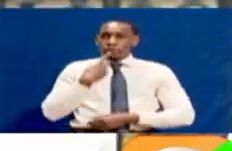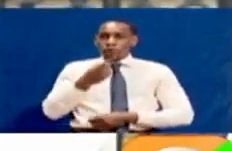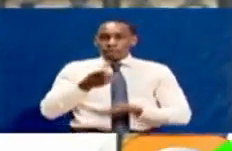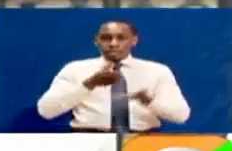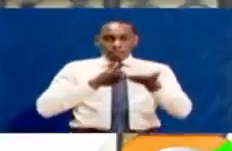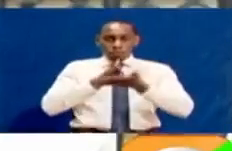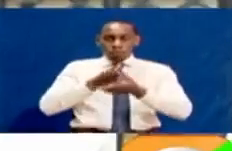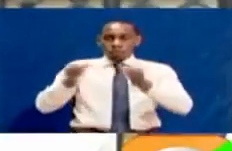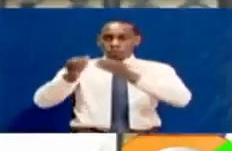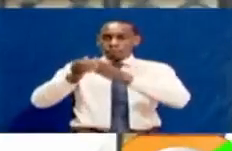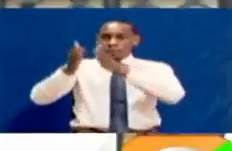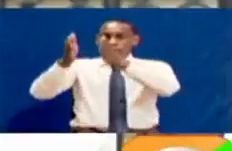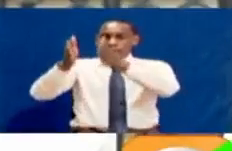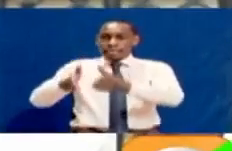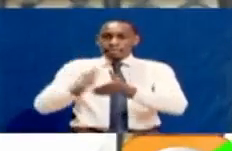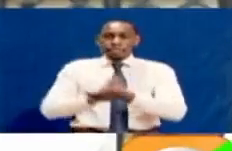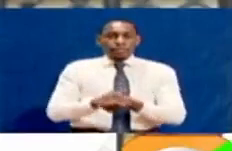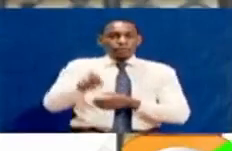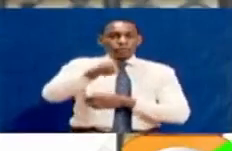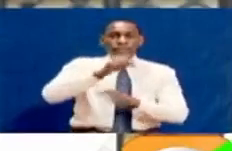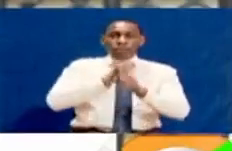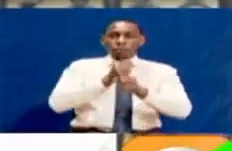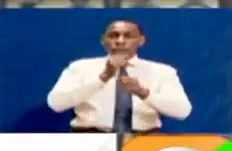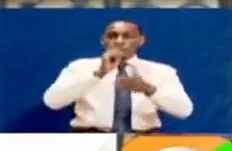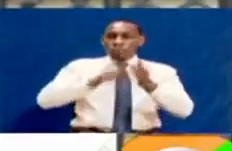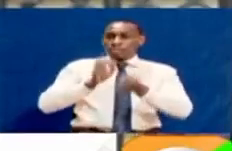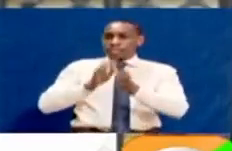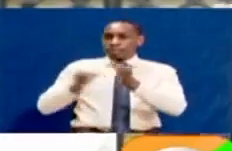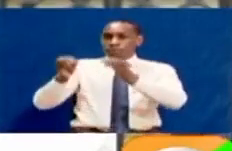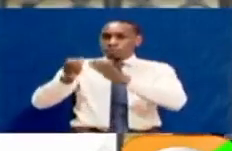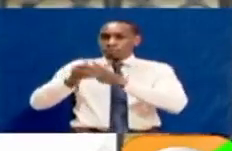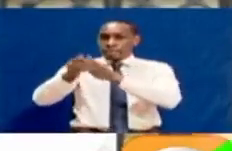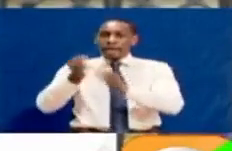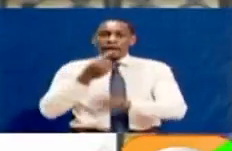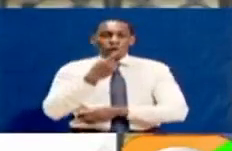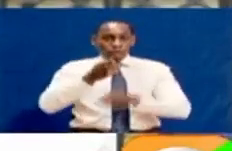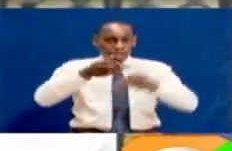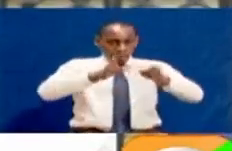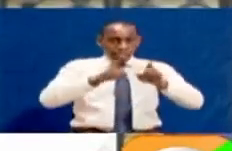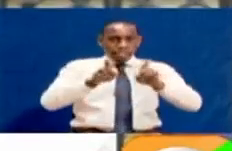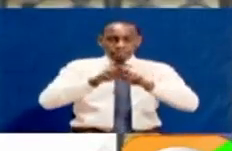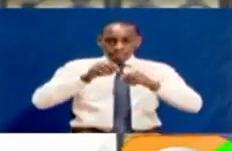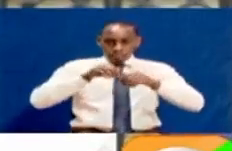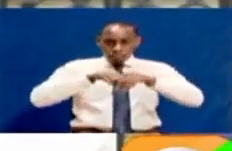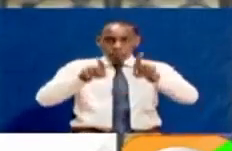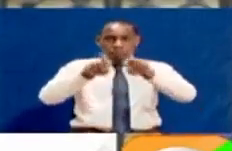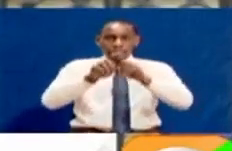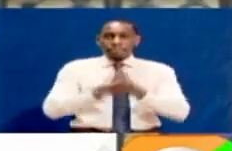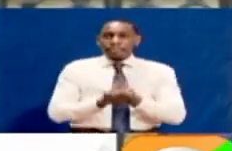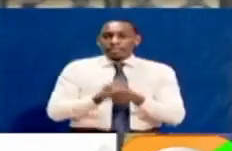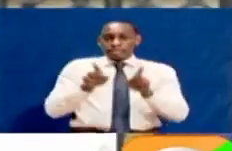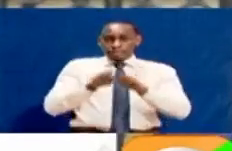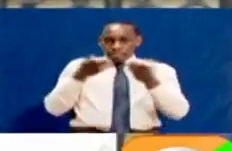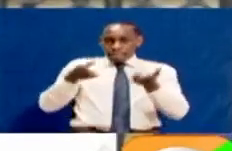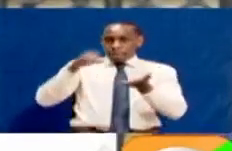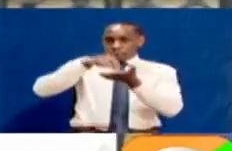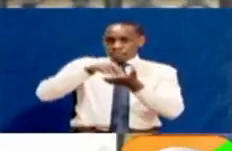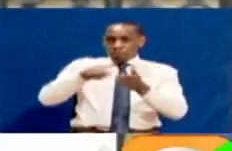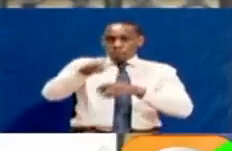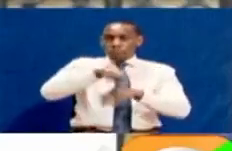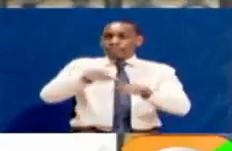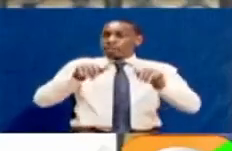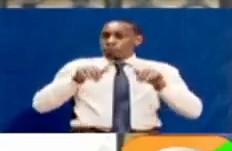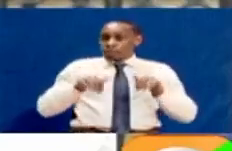the party leadership. What we do is if the party leadership says go to A, you do what A says. This is a position we are